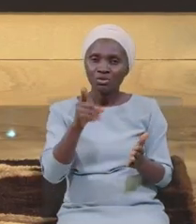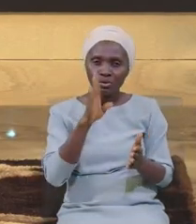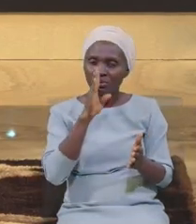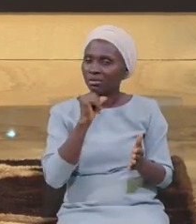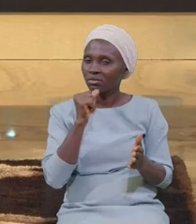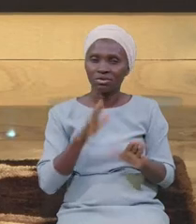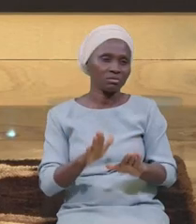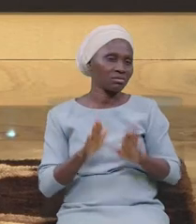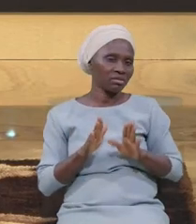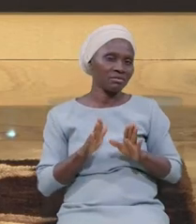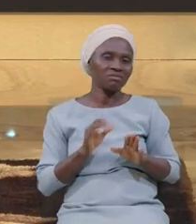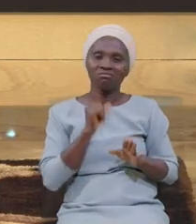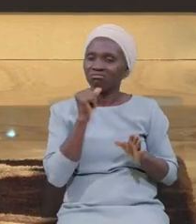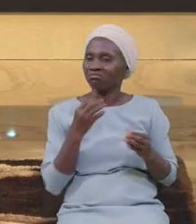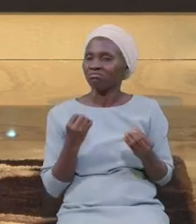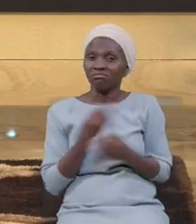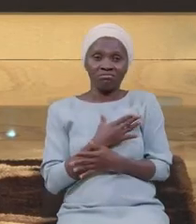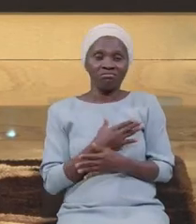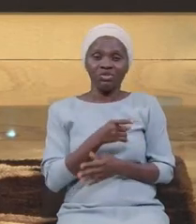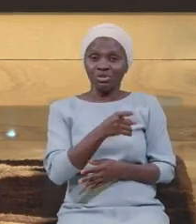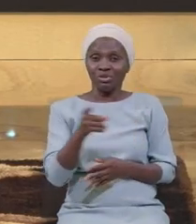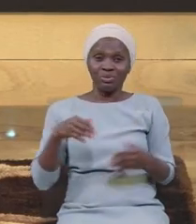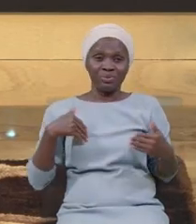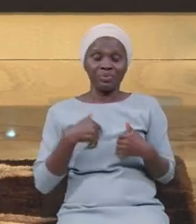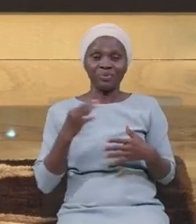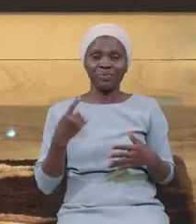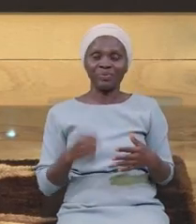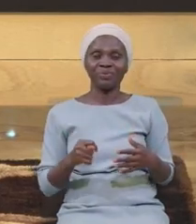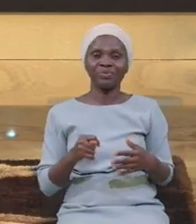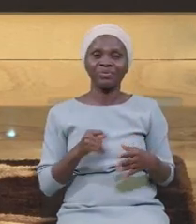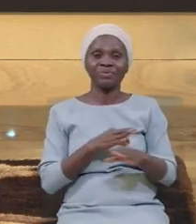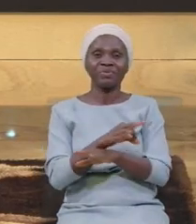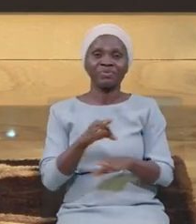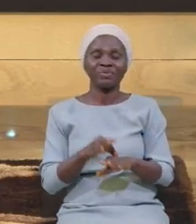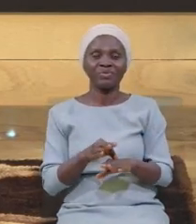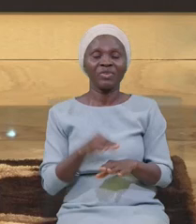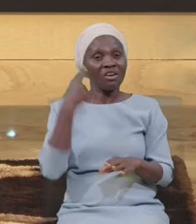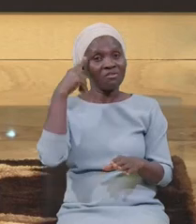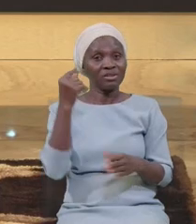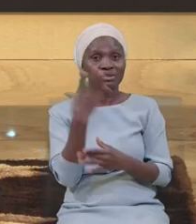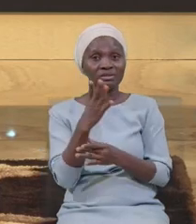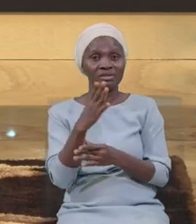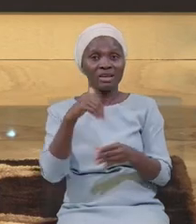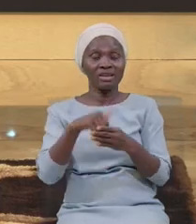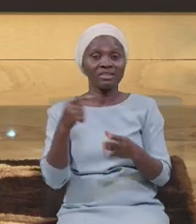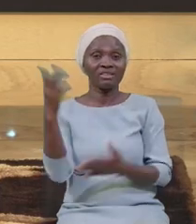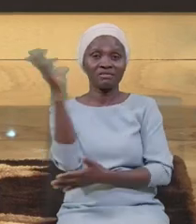ne craignez pas, car les plaines du désert reverdiront, car les arbres porteront leurs